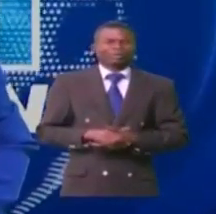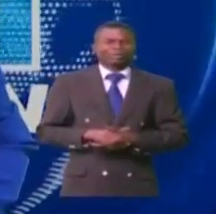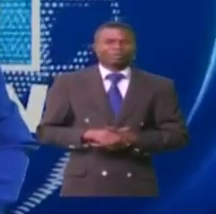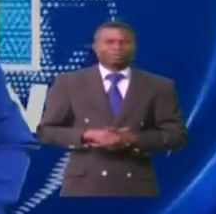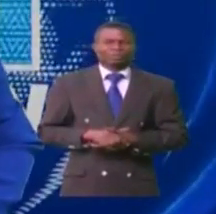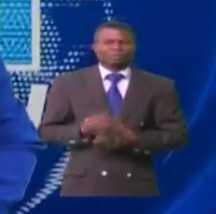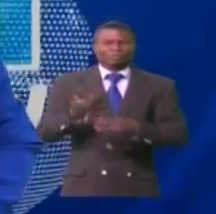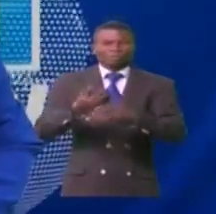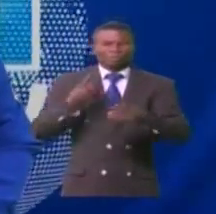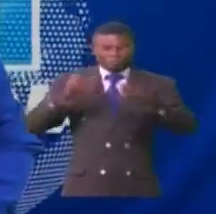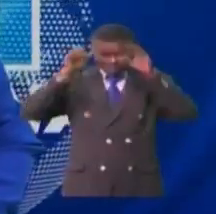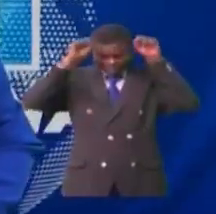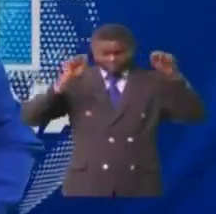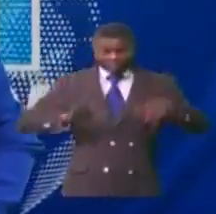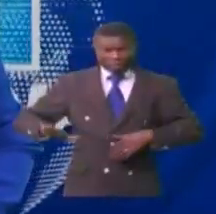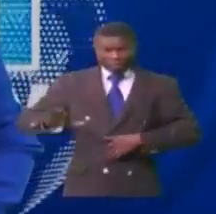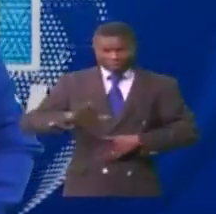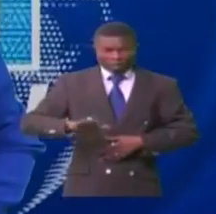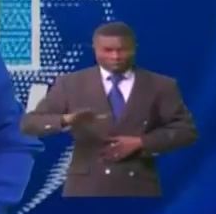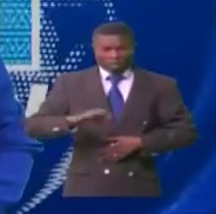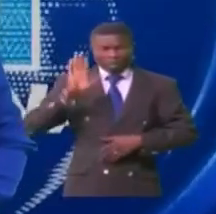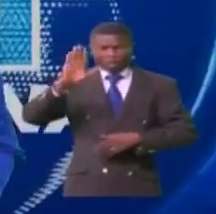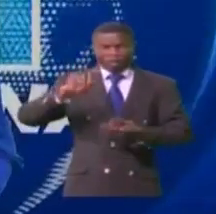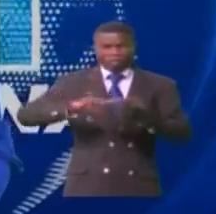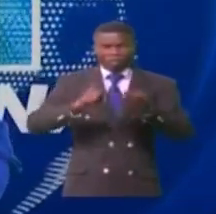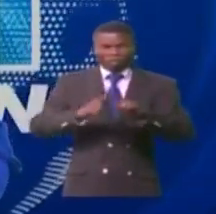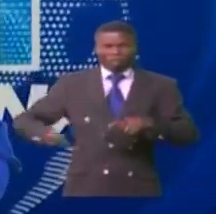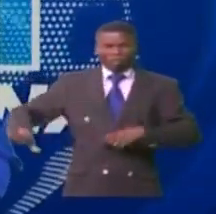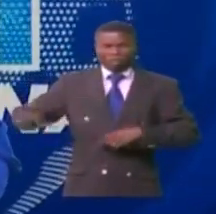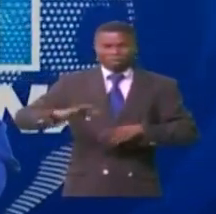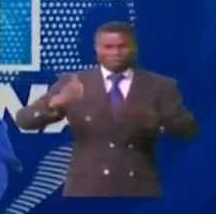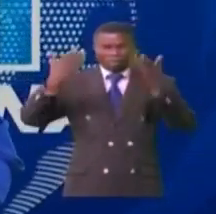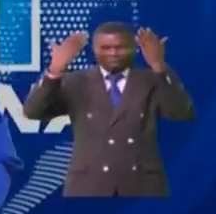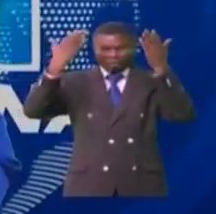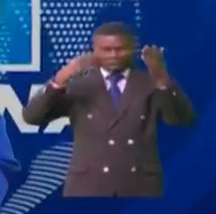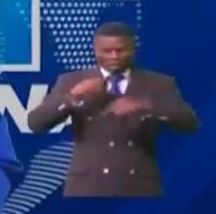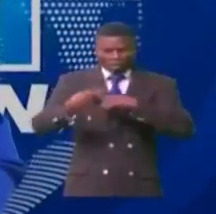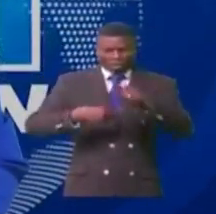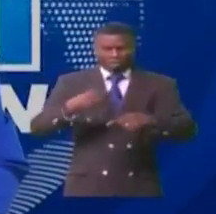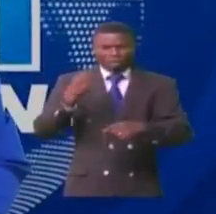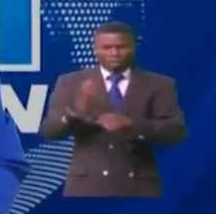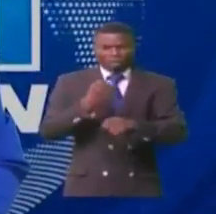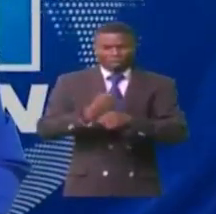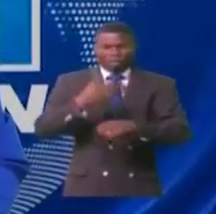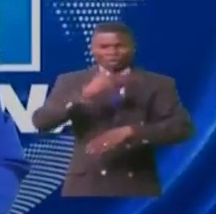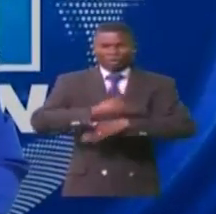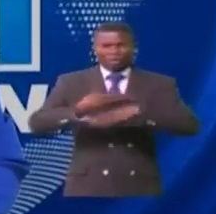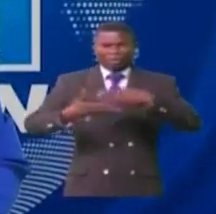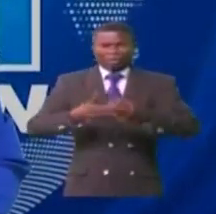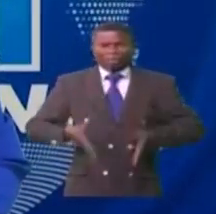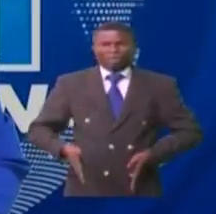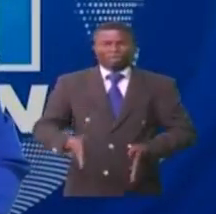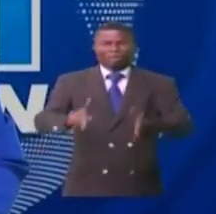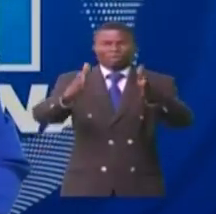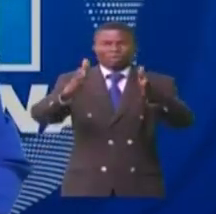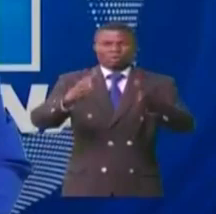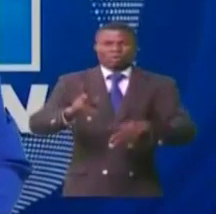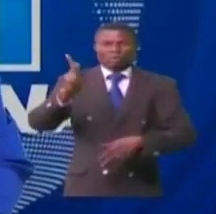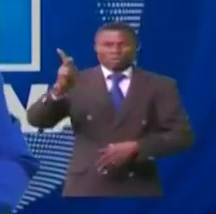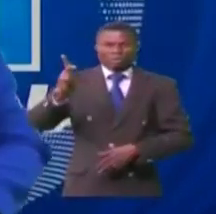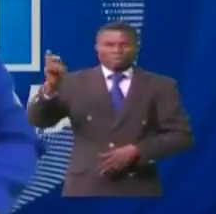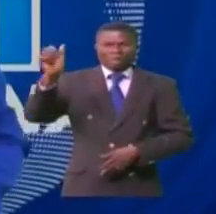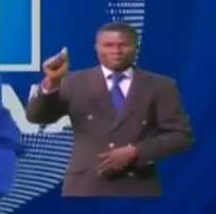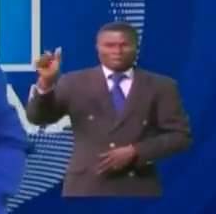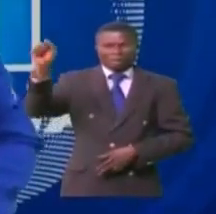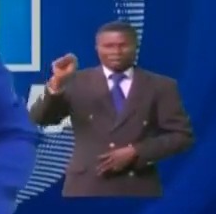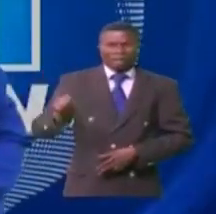Bien avant le président de la République et son homologue zambien ont procédé au lancement des travaux de construction de la route